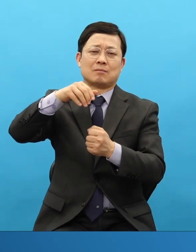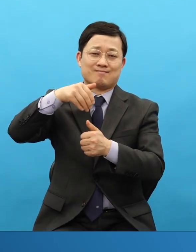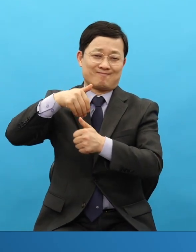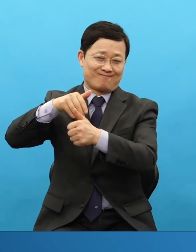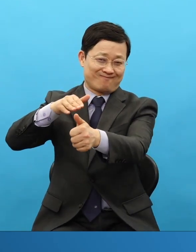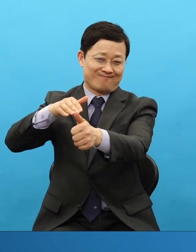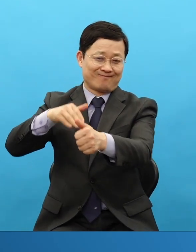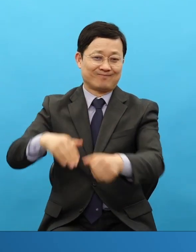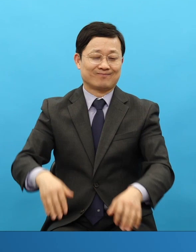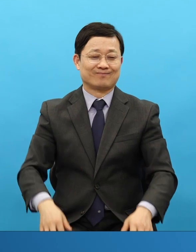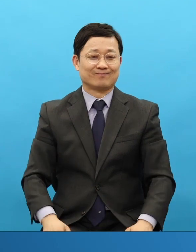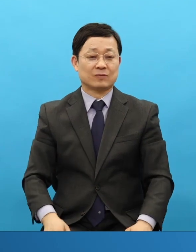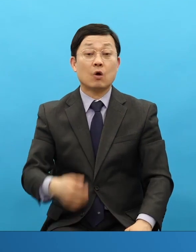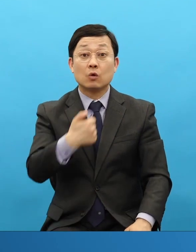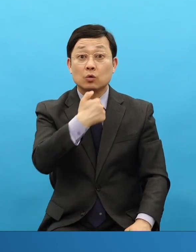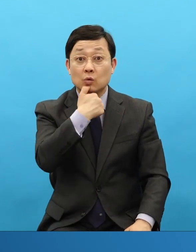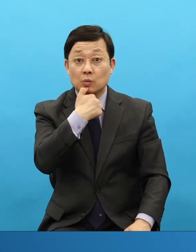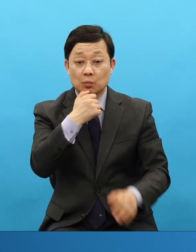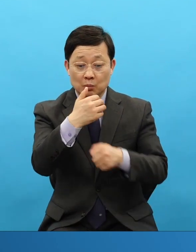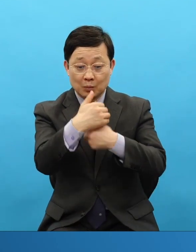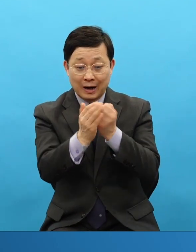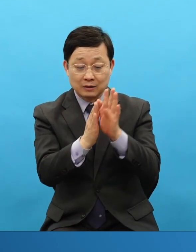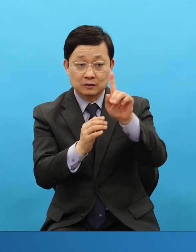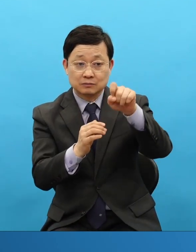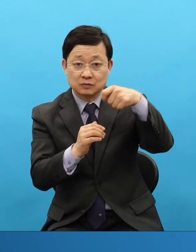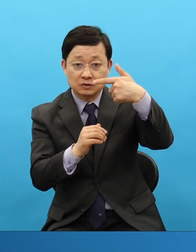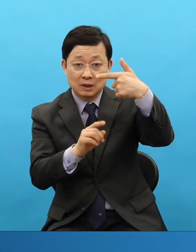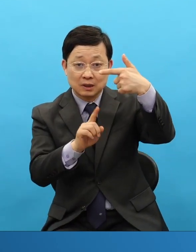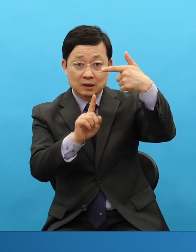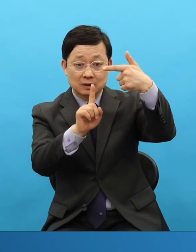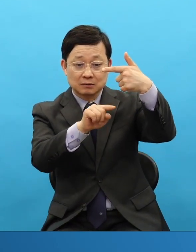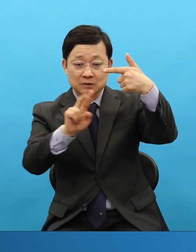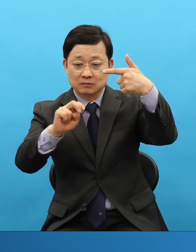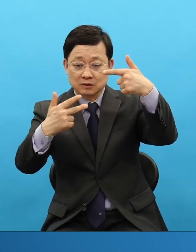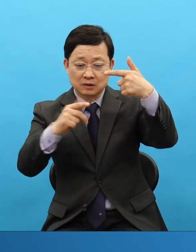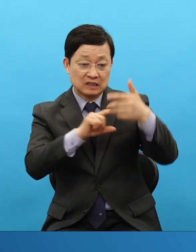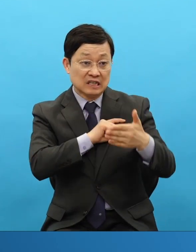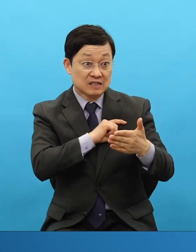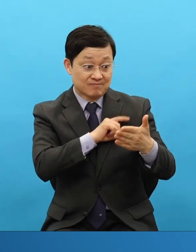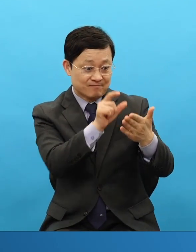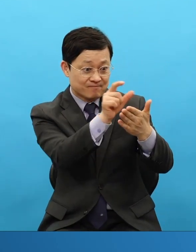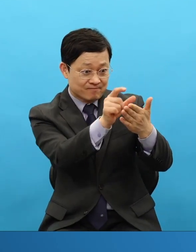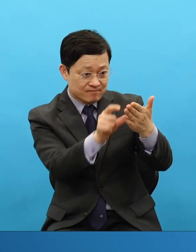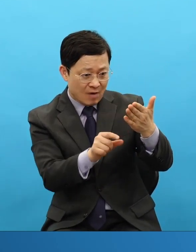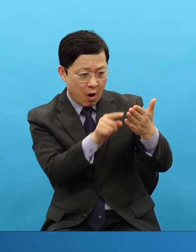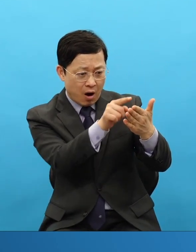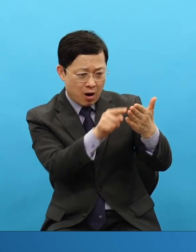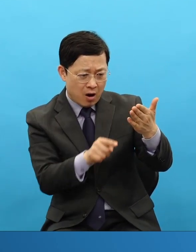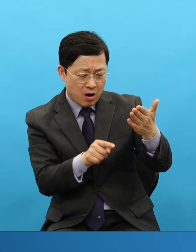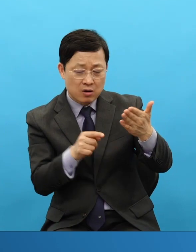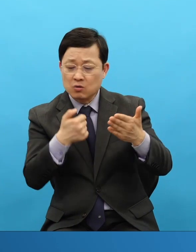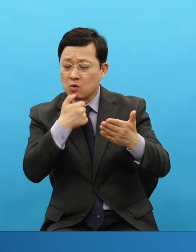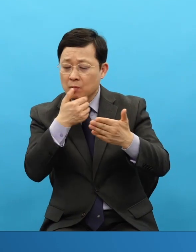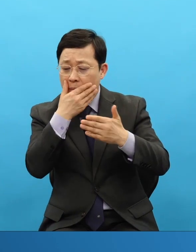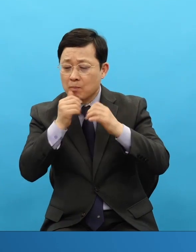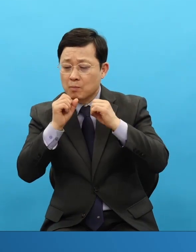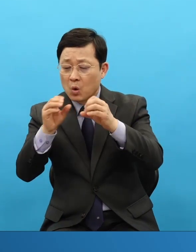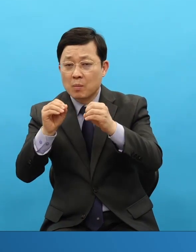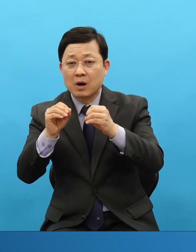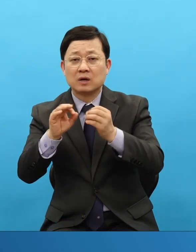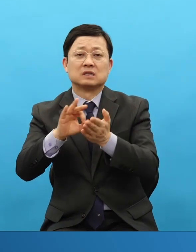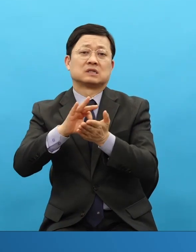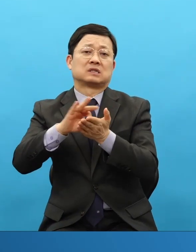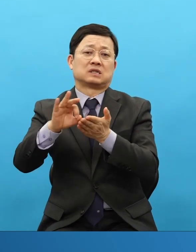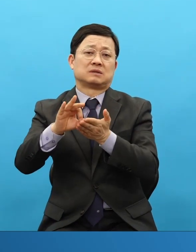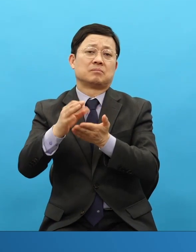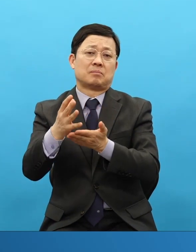로마 16장 1절 27절 사람들이 쓰임 받은 겁니다. And those people who knew this of Romans 16, 1 through 27, they were used.